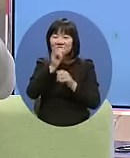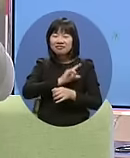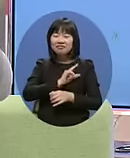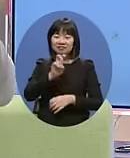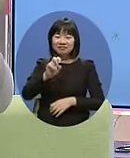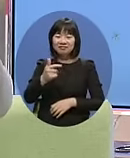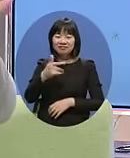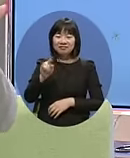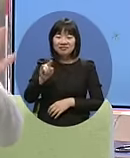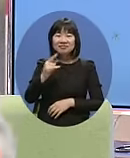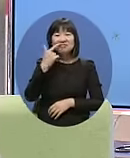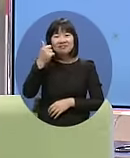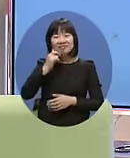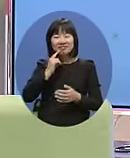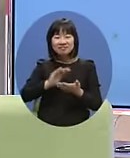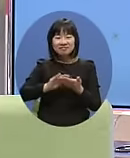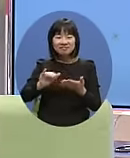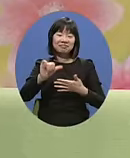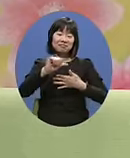보고 있냐? 네.